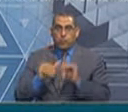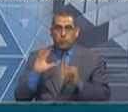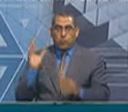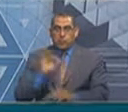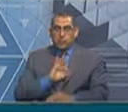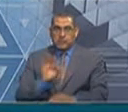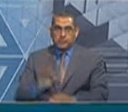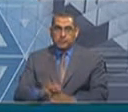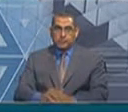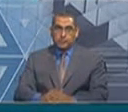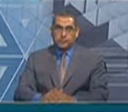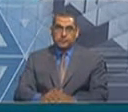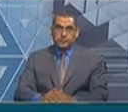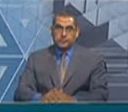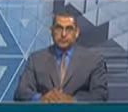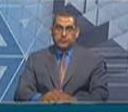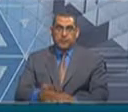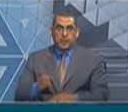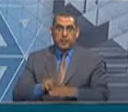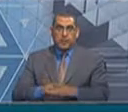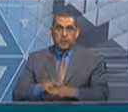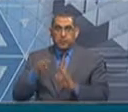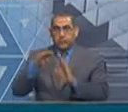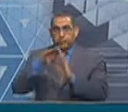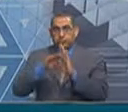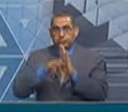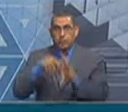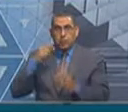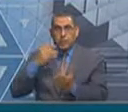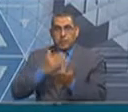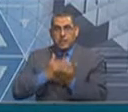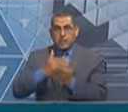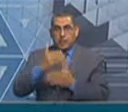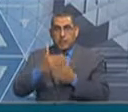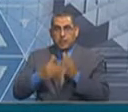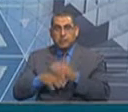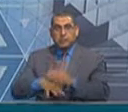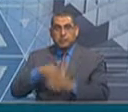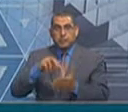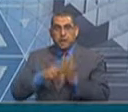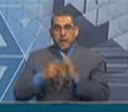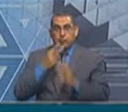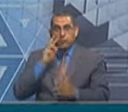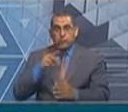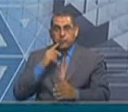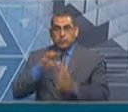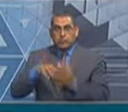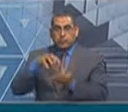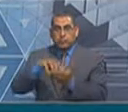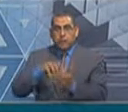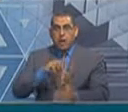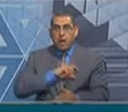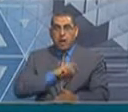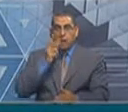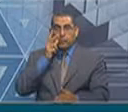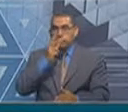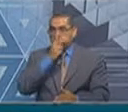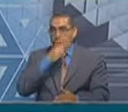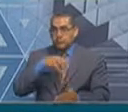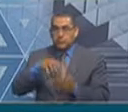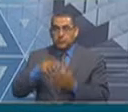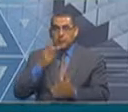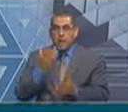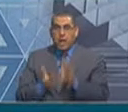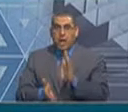الجمهورية. كما عرض السيد وزير الإسكان مستجدات مخطط تطوير القاهرة التاريخية